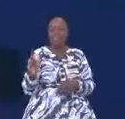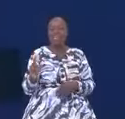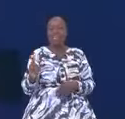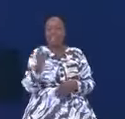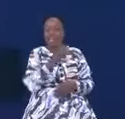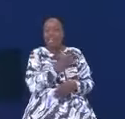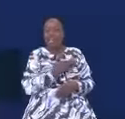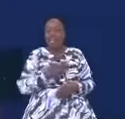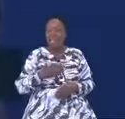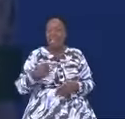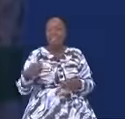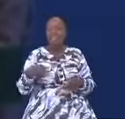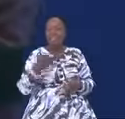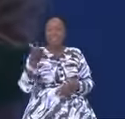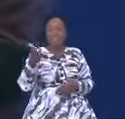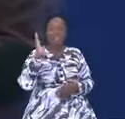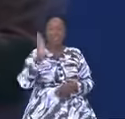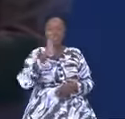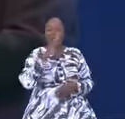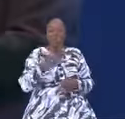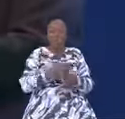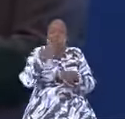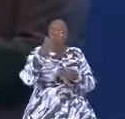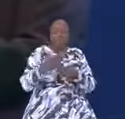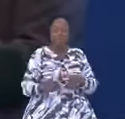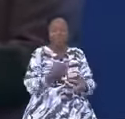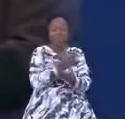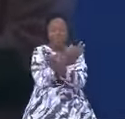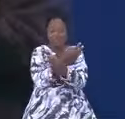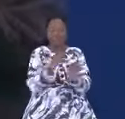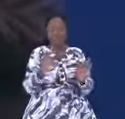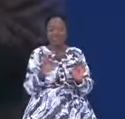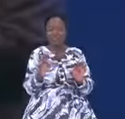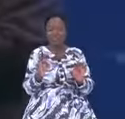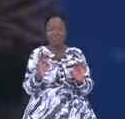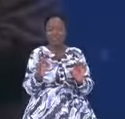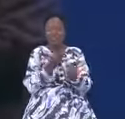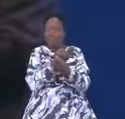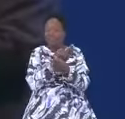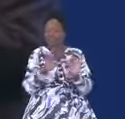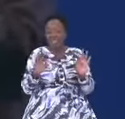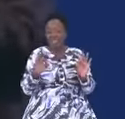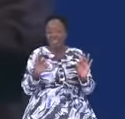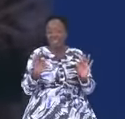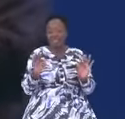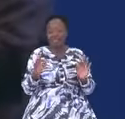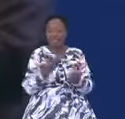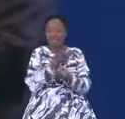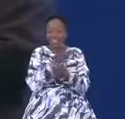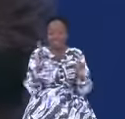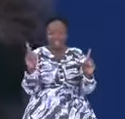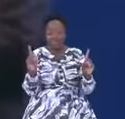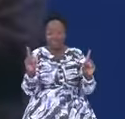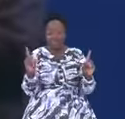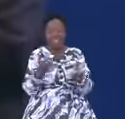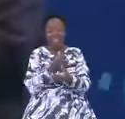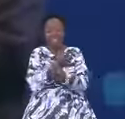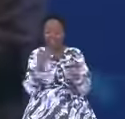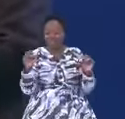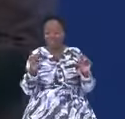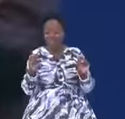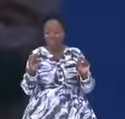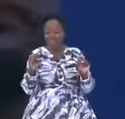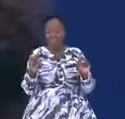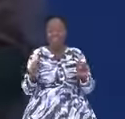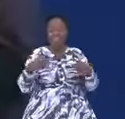l'émancipation complète liberté délivrance salut et guérison par